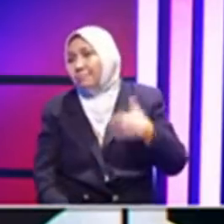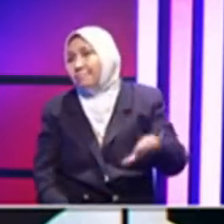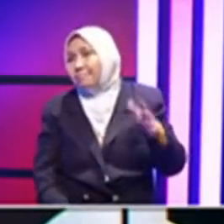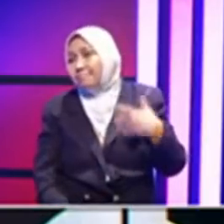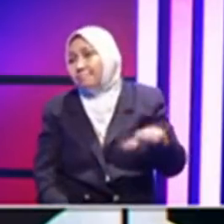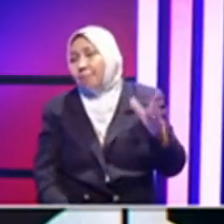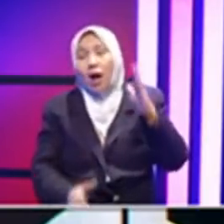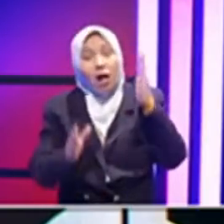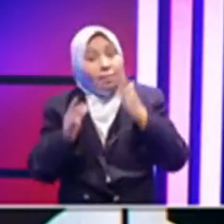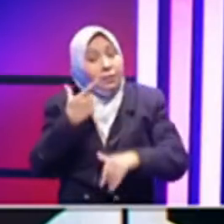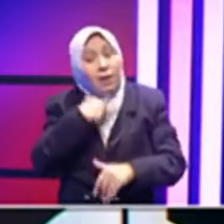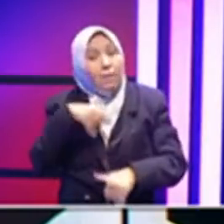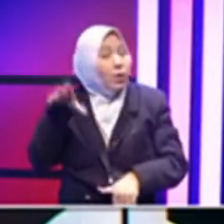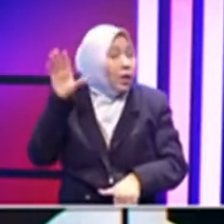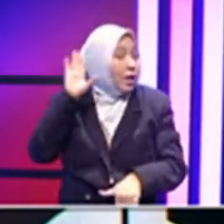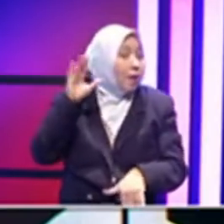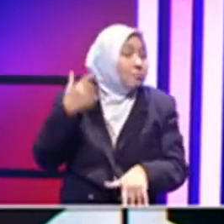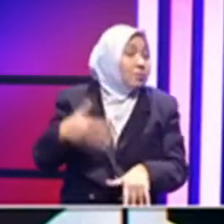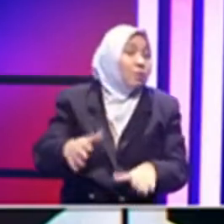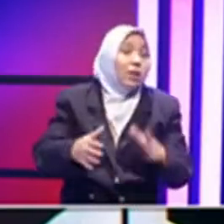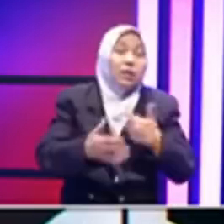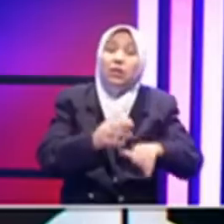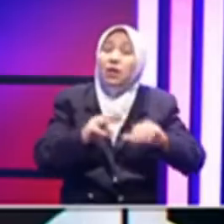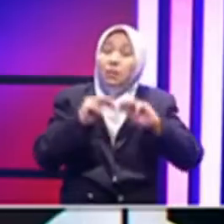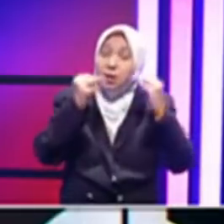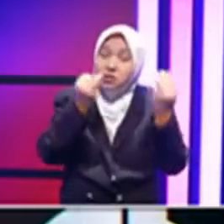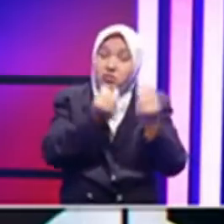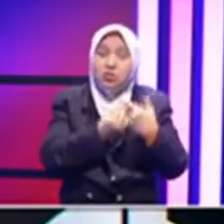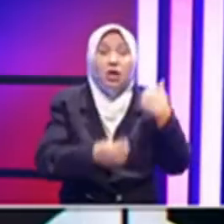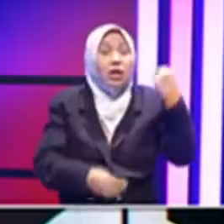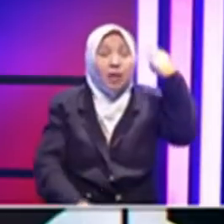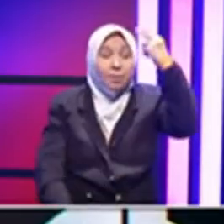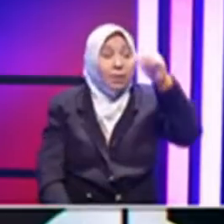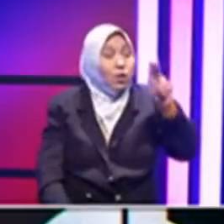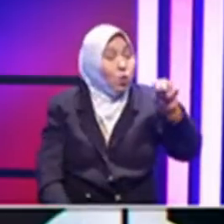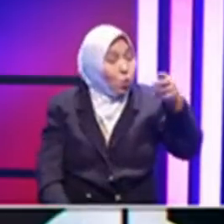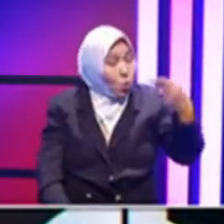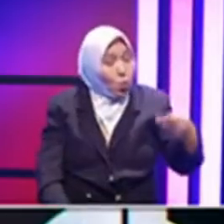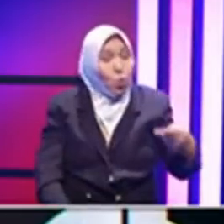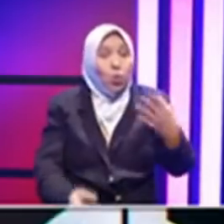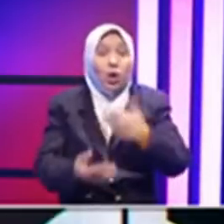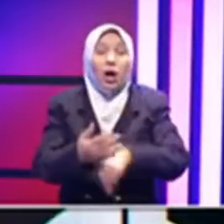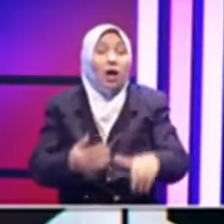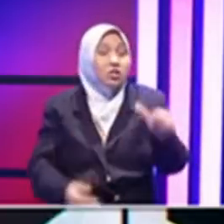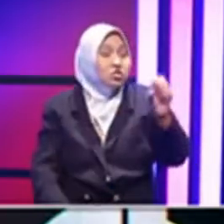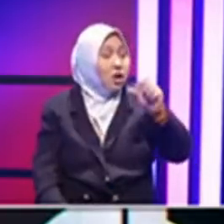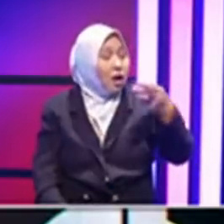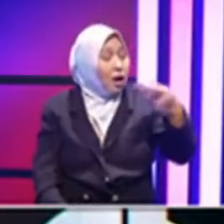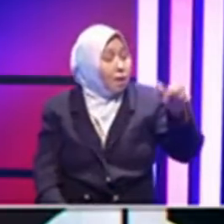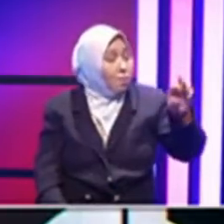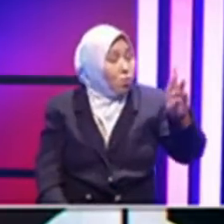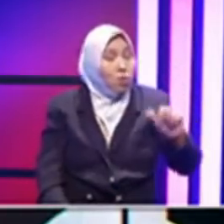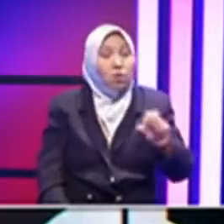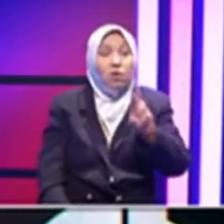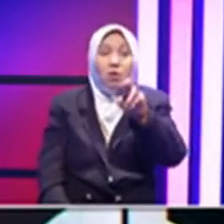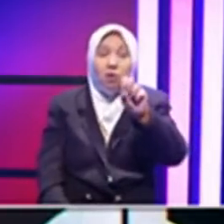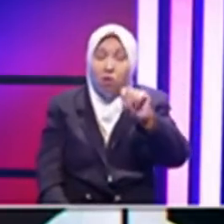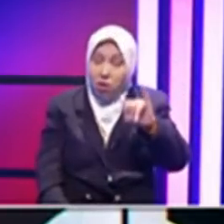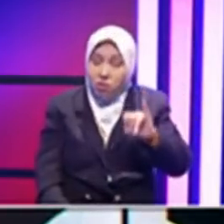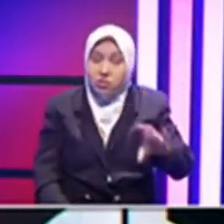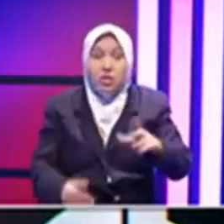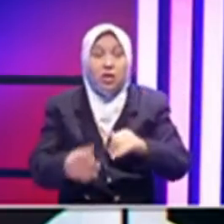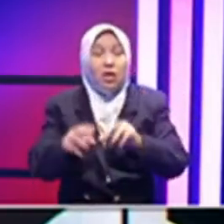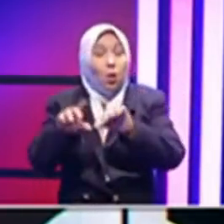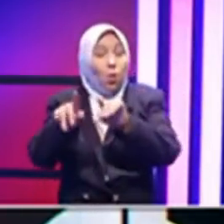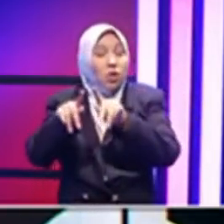Allah nyatakan sebelum ini kaum Nuh, ya, ataupun Ashabur Ras. Siapa ini? Ashabur Ras ini adalah satu kumpulan Ustaz ya di kawasan